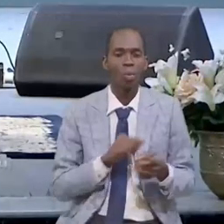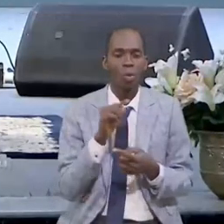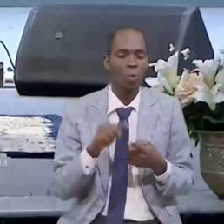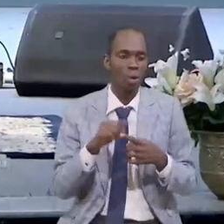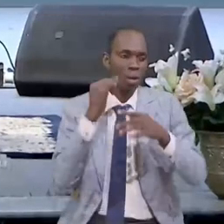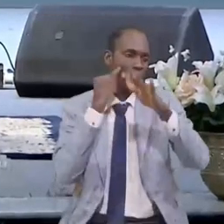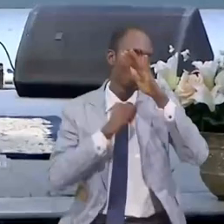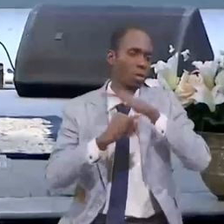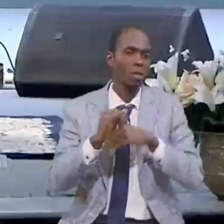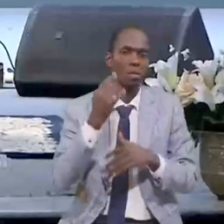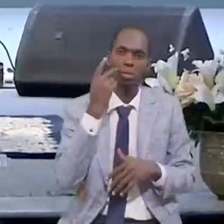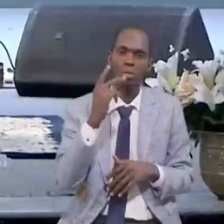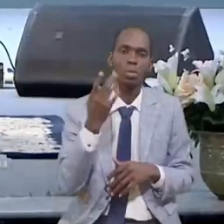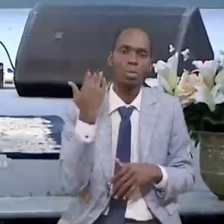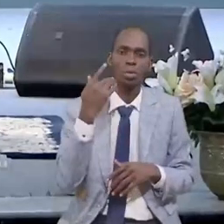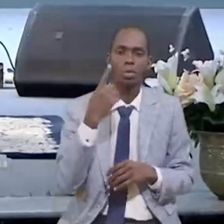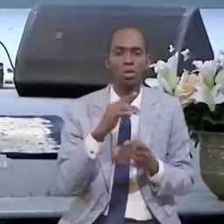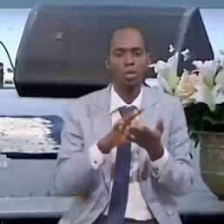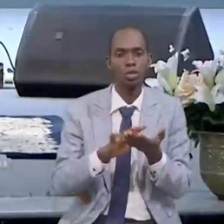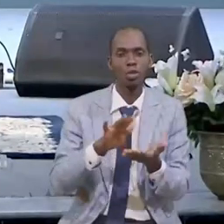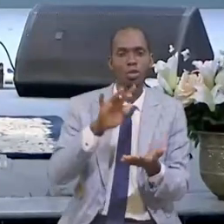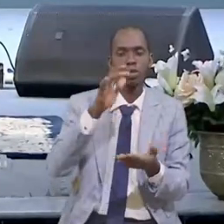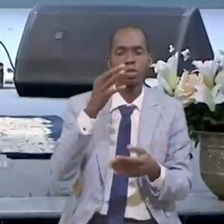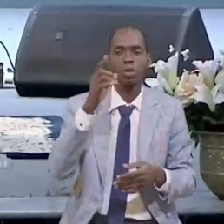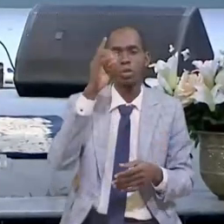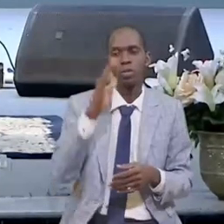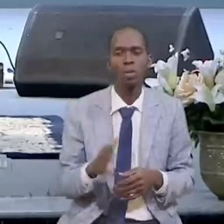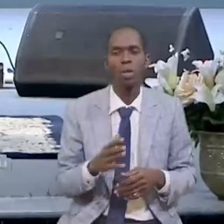Quand Esaïe a vu la gloire de Dieu,